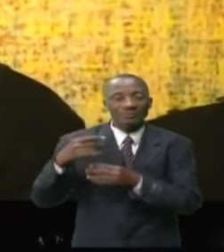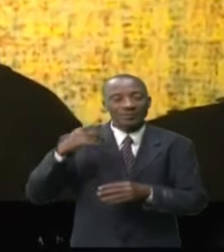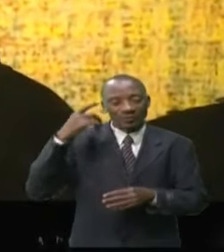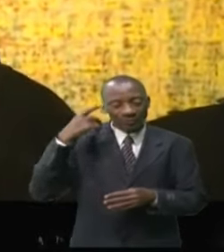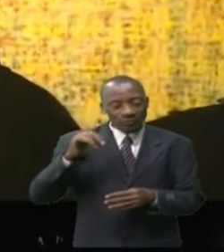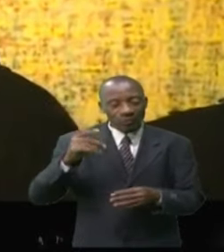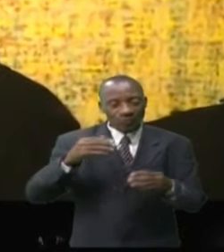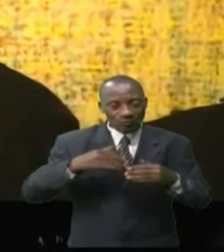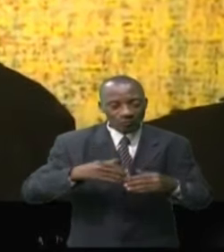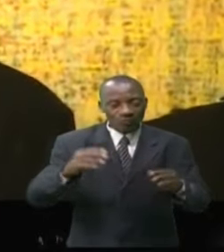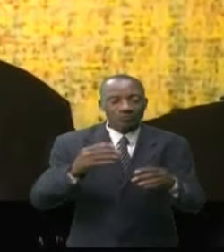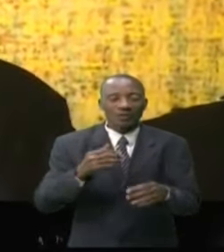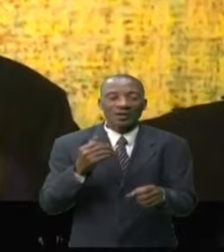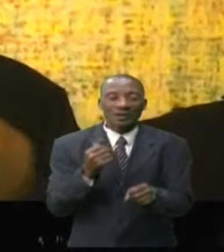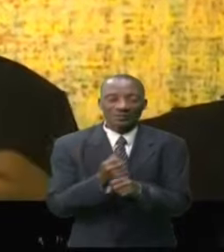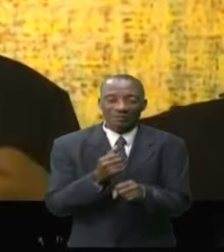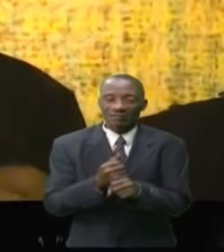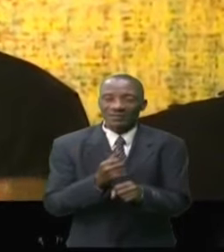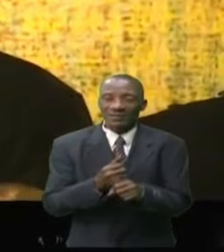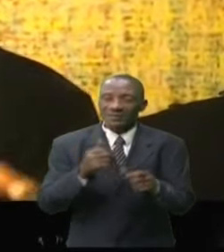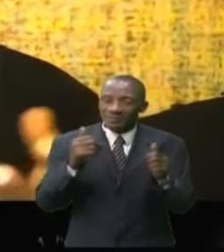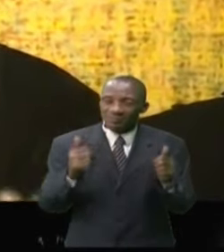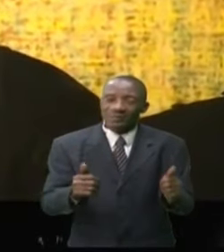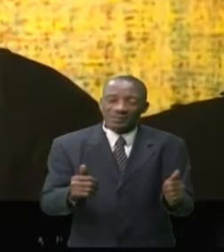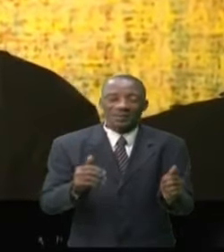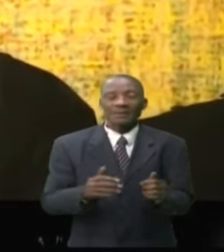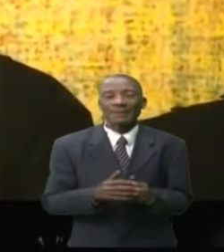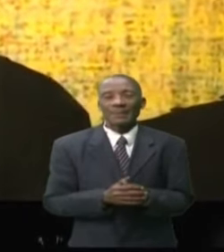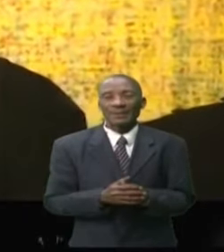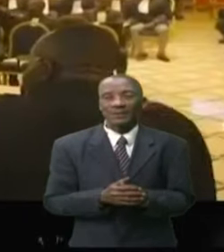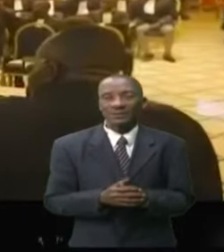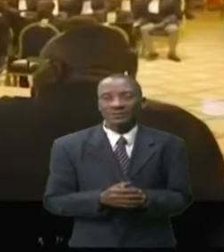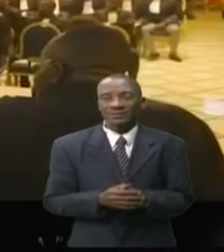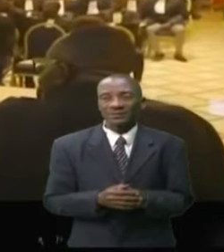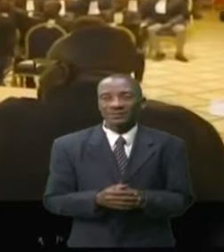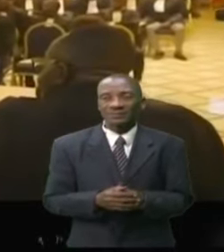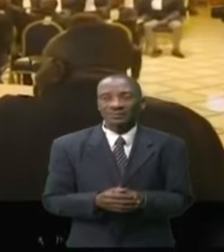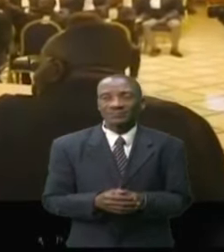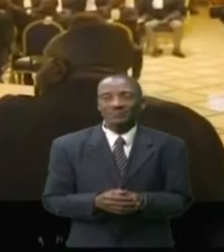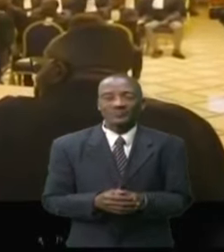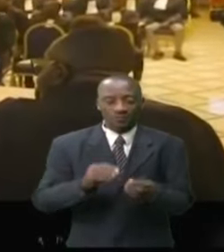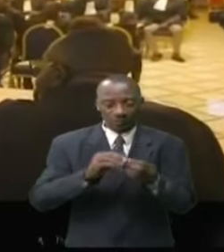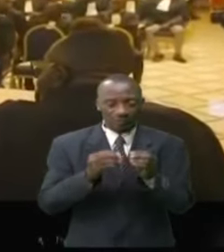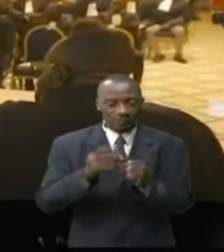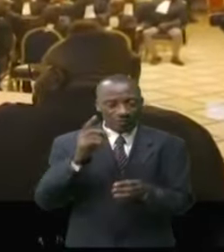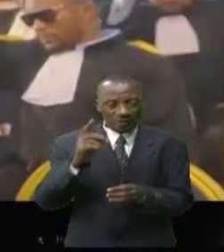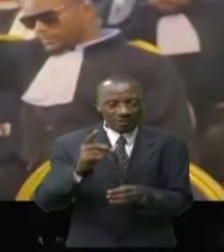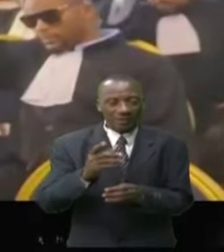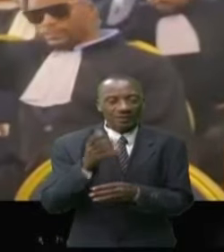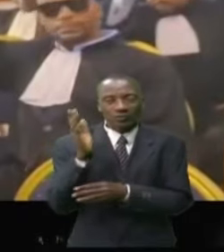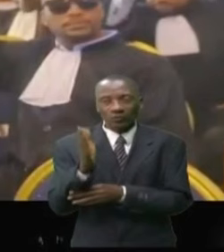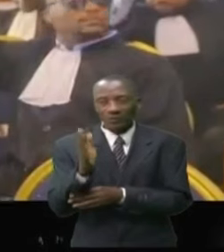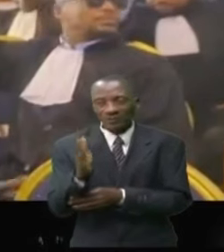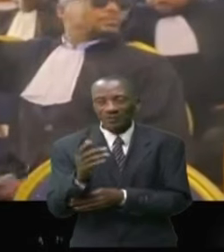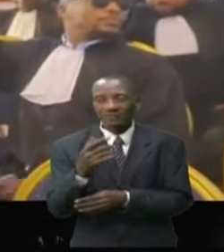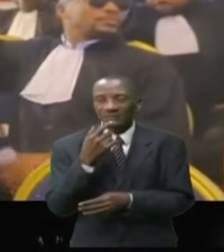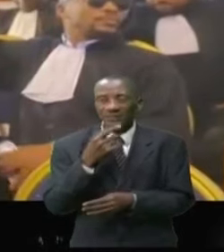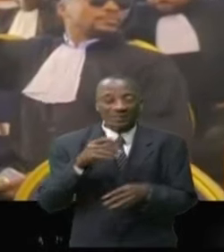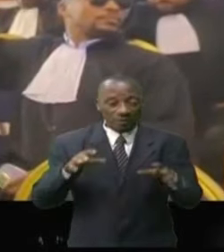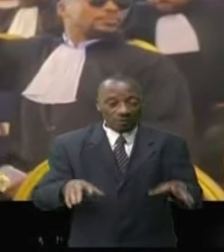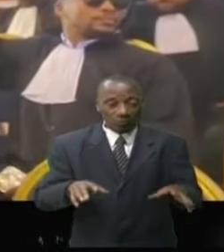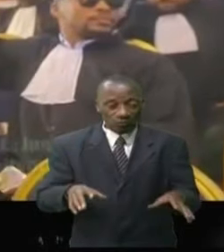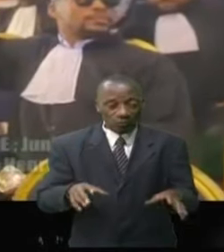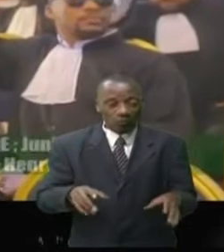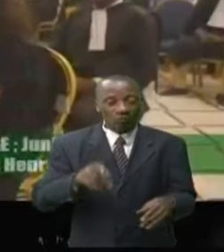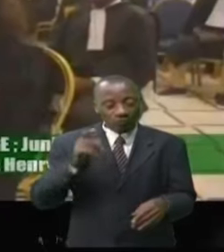le bombachi nous lise toute la République lise qu'il y a un barreau qui monte en itori signalons que le barreau de l'itouré compte à son sein plus de